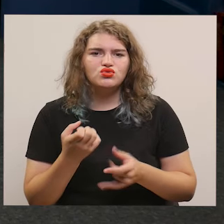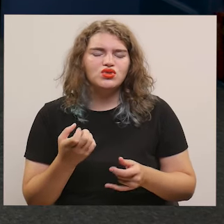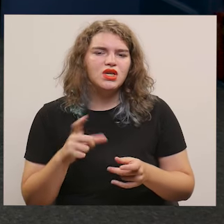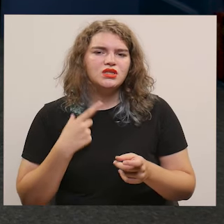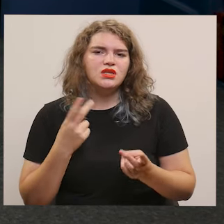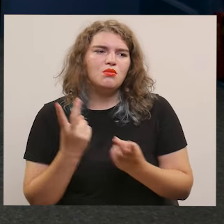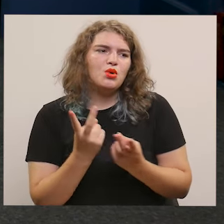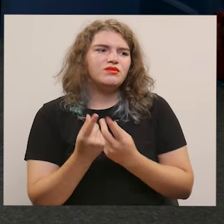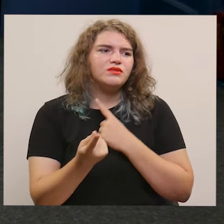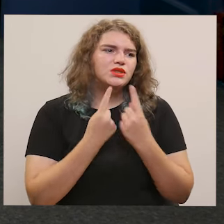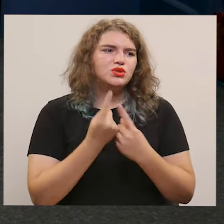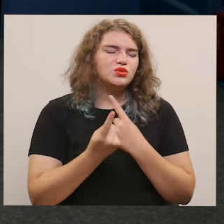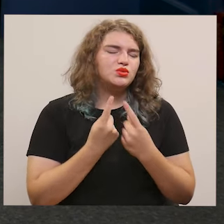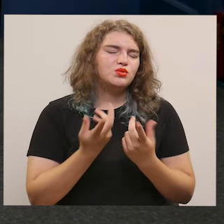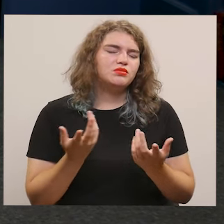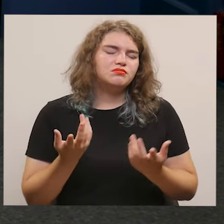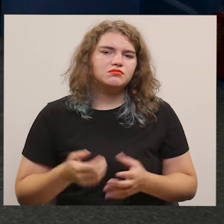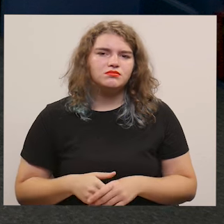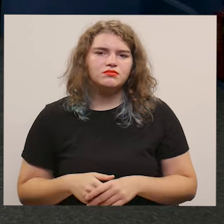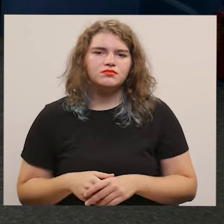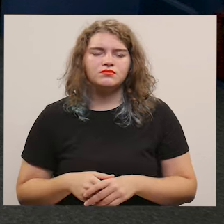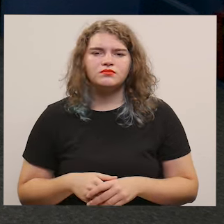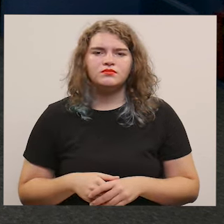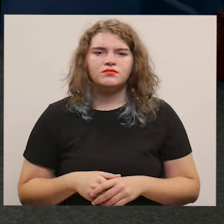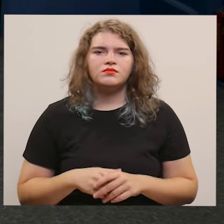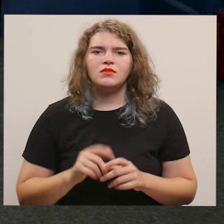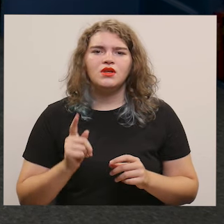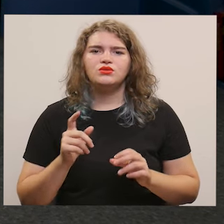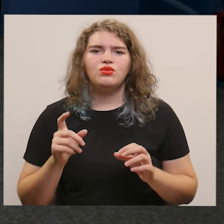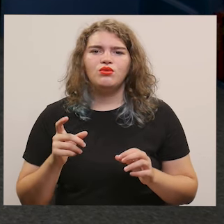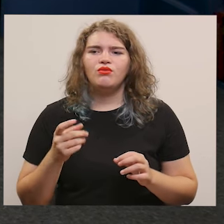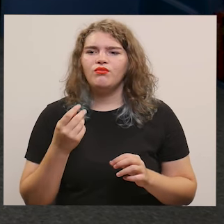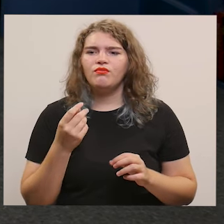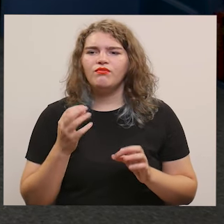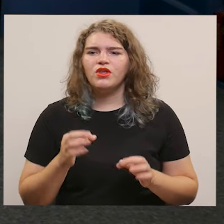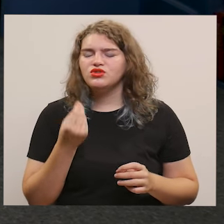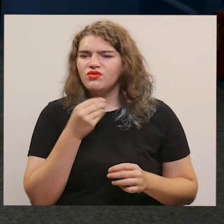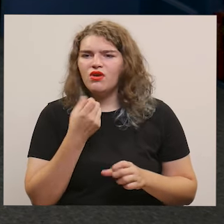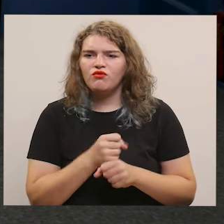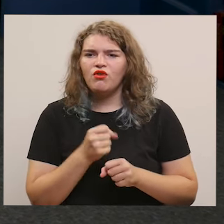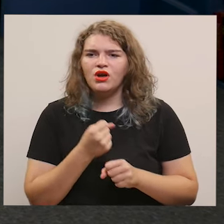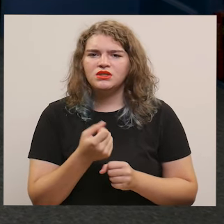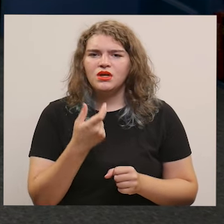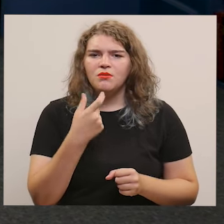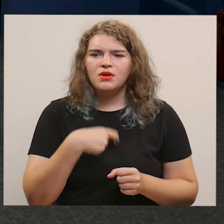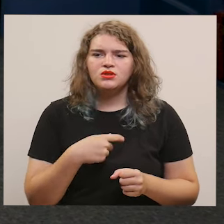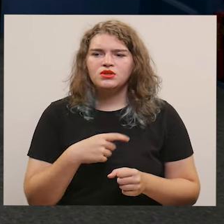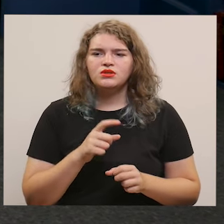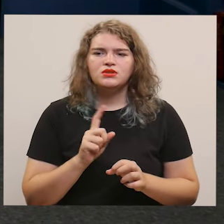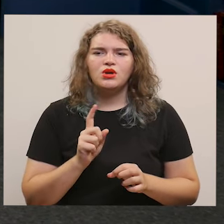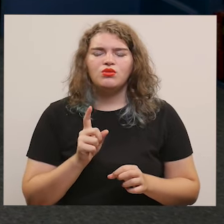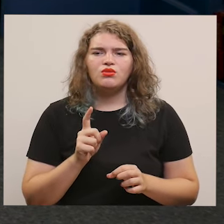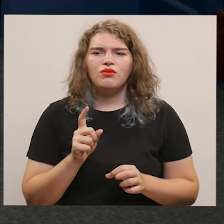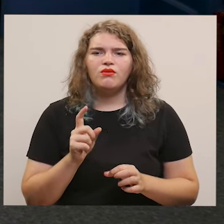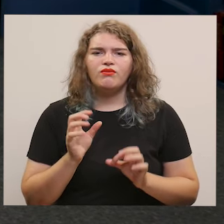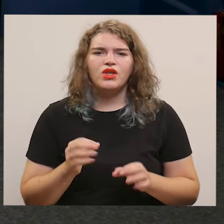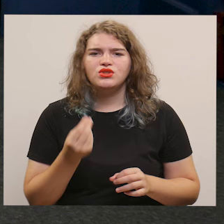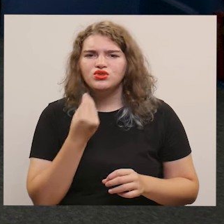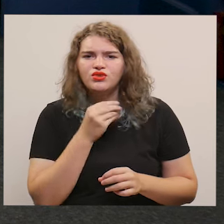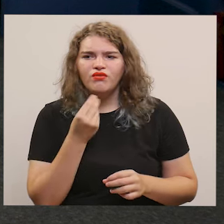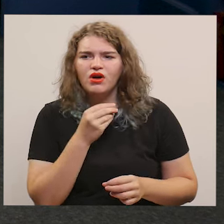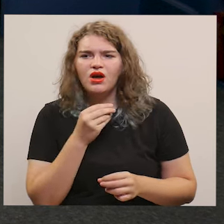mă gândeam ce ar fi mai potrivit să nu fie ceva foarte personal și să nu fie ceva care să nu fie de folos și pentru